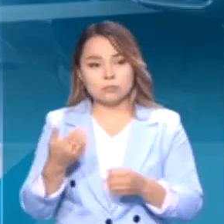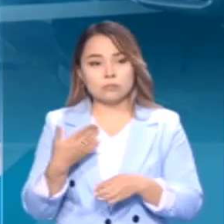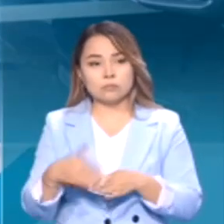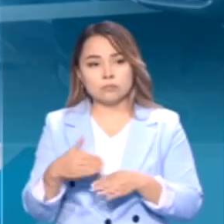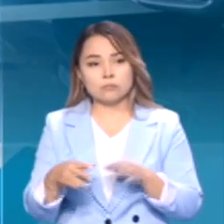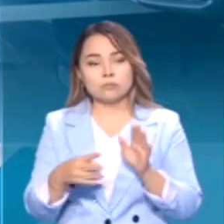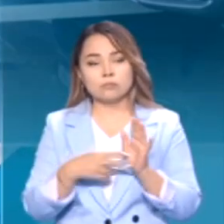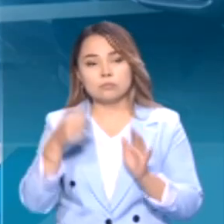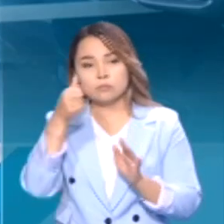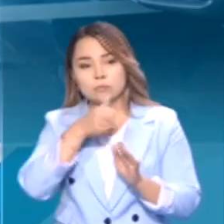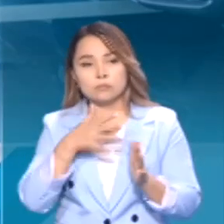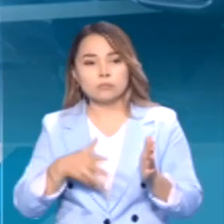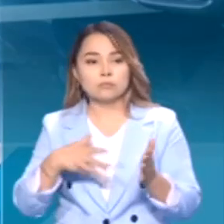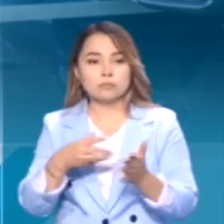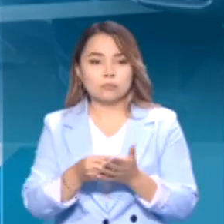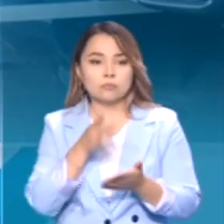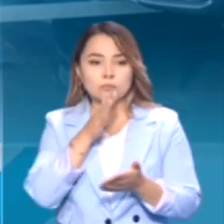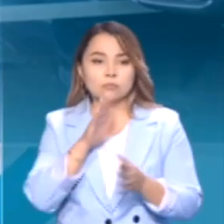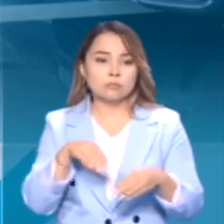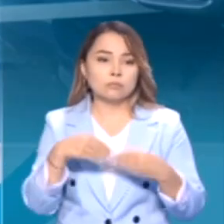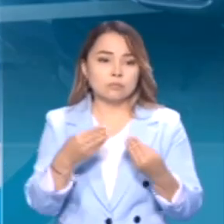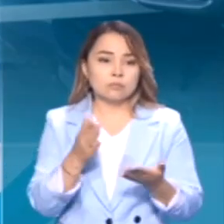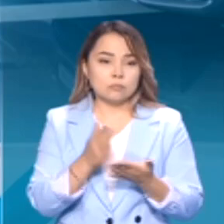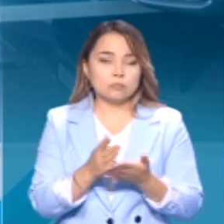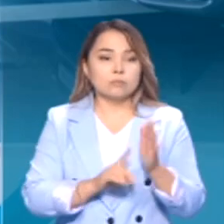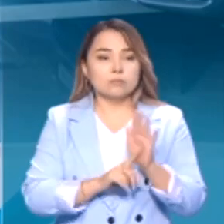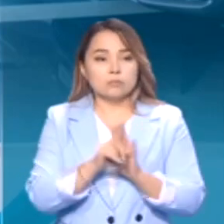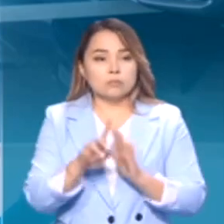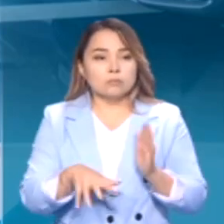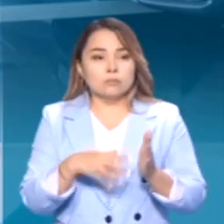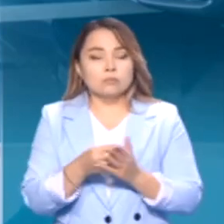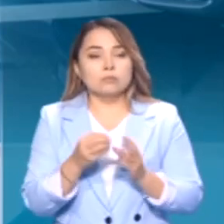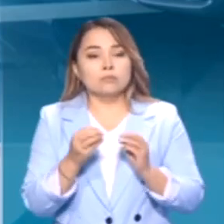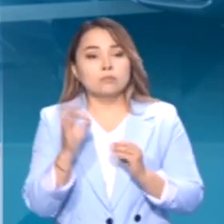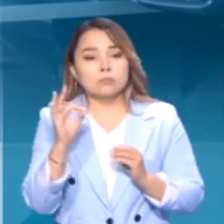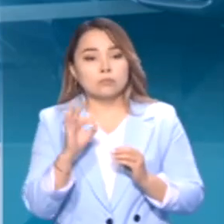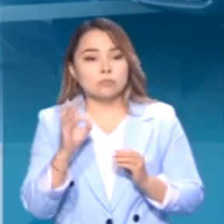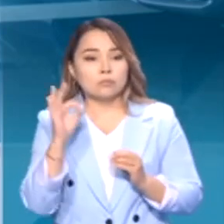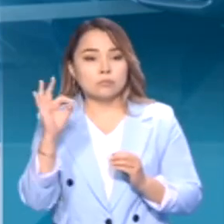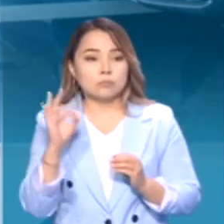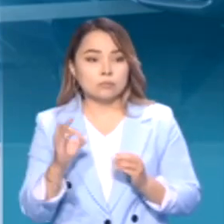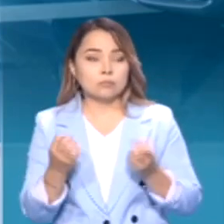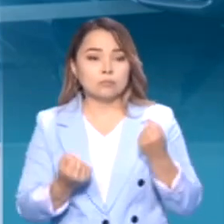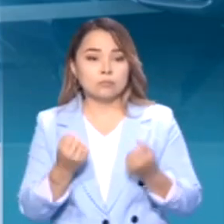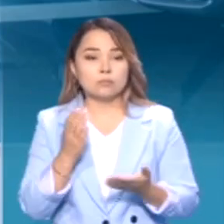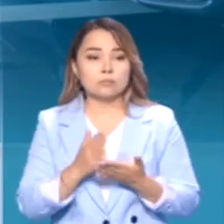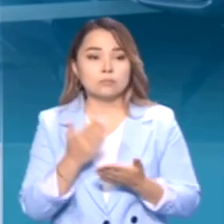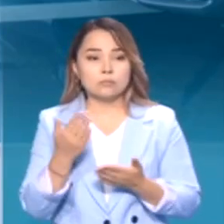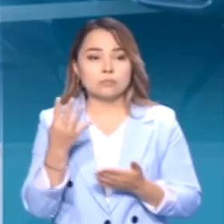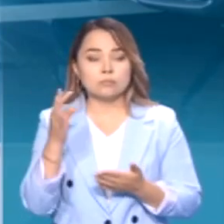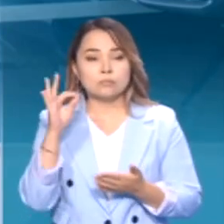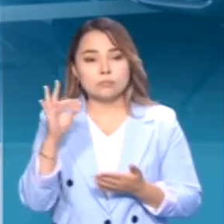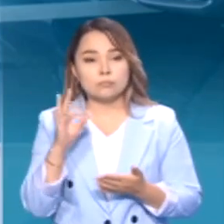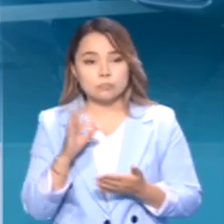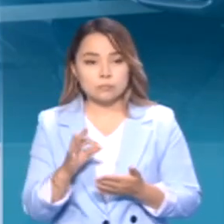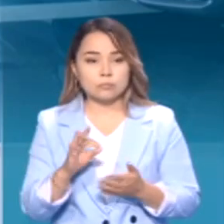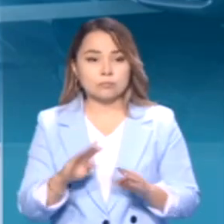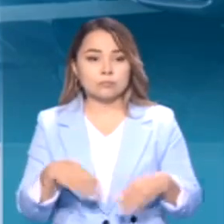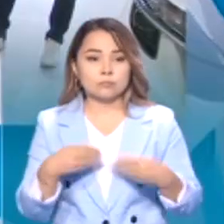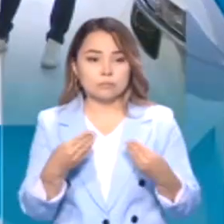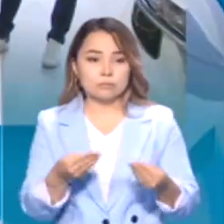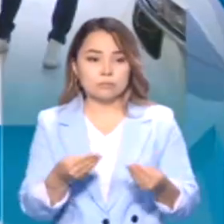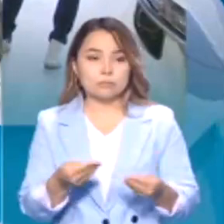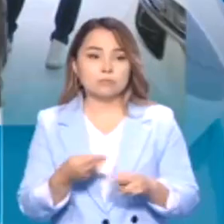7 жылға дейін төлеуге уақыт беріледі. Бастапқы жарна 0%, ал көлік бар болғаны 4%-бен берілген